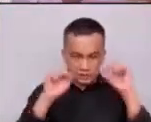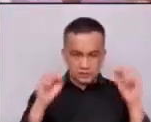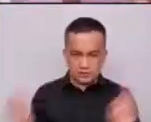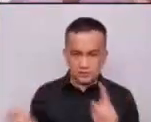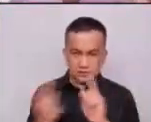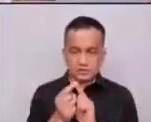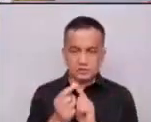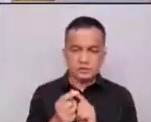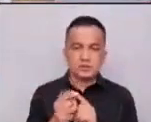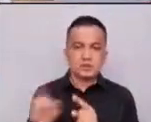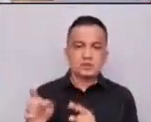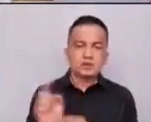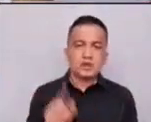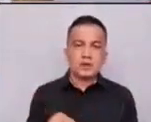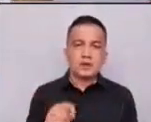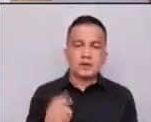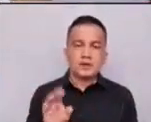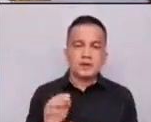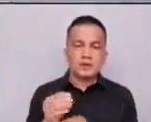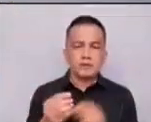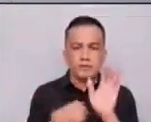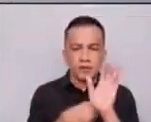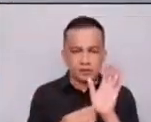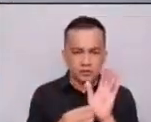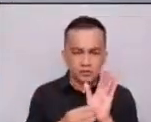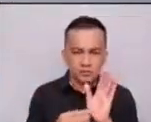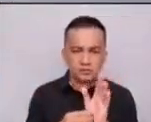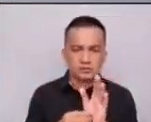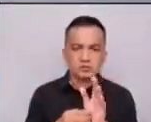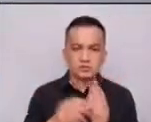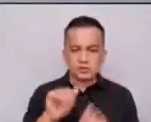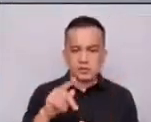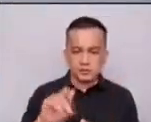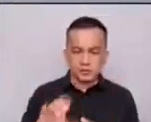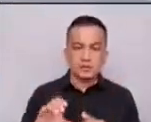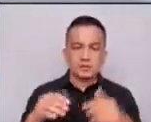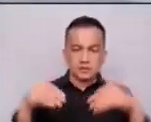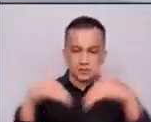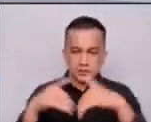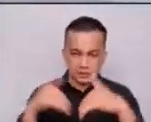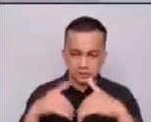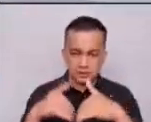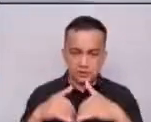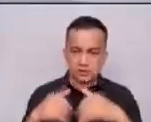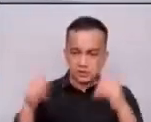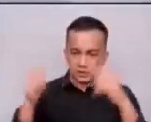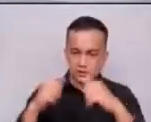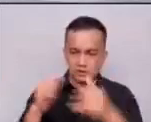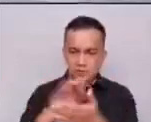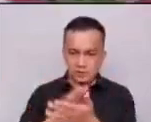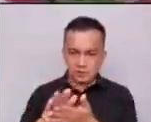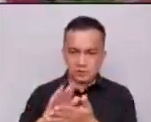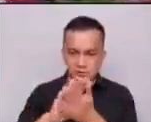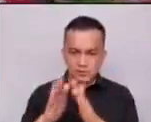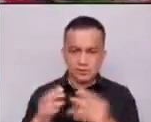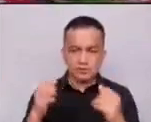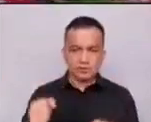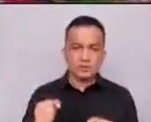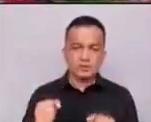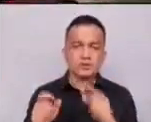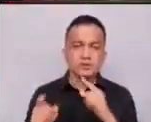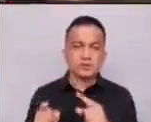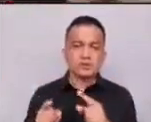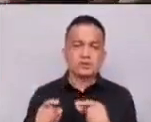29th APEC Economic Leaders Meeting nitong Huwebes. Nagkasundo ang dalawang leader na panatilihin ang kapayapaan at palakasin pa ang relasyon ng Pilipinas